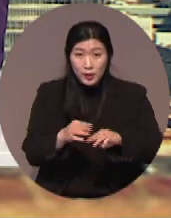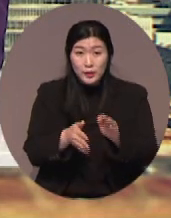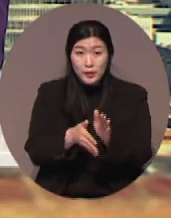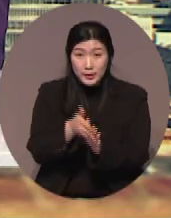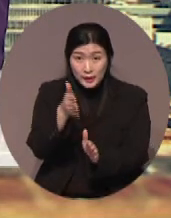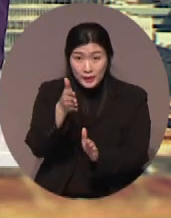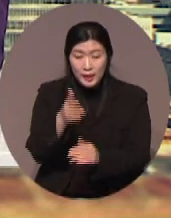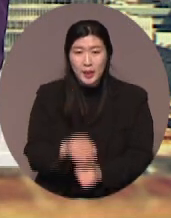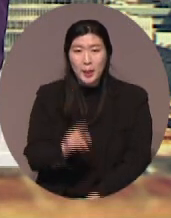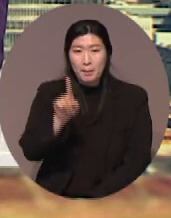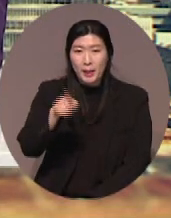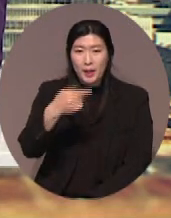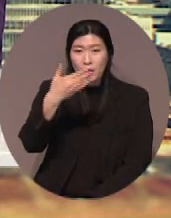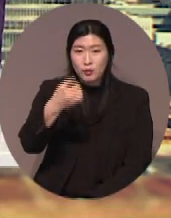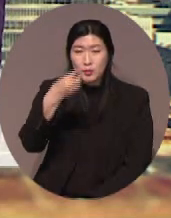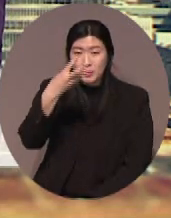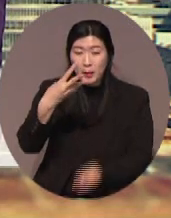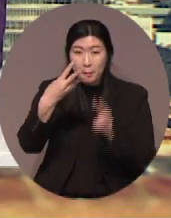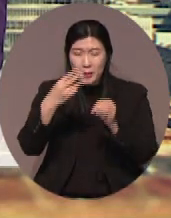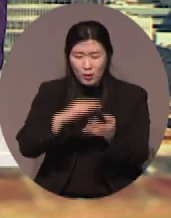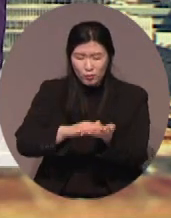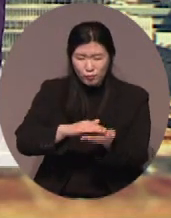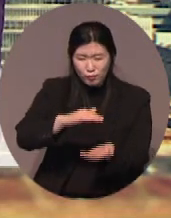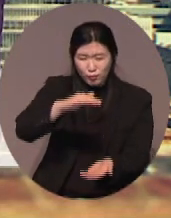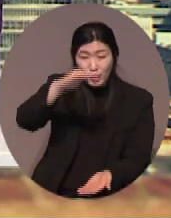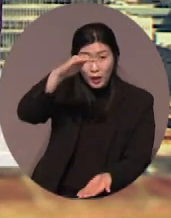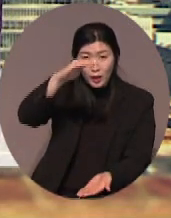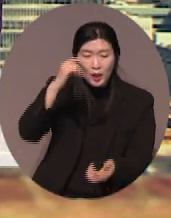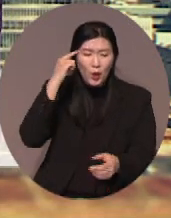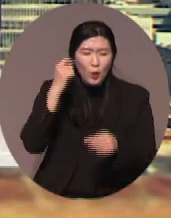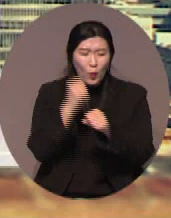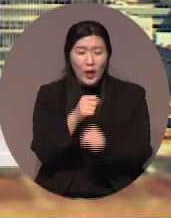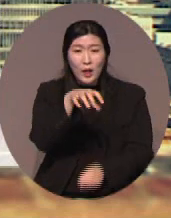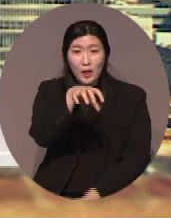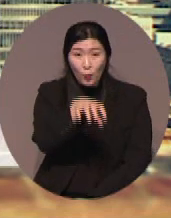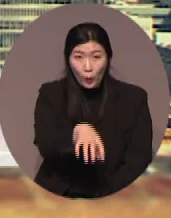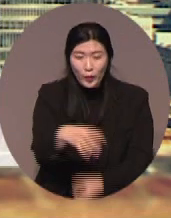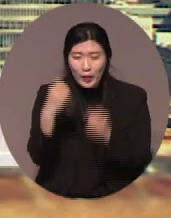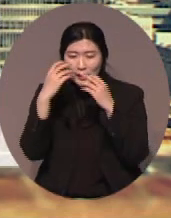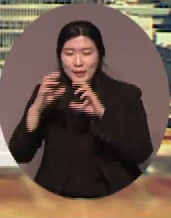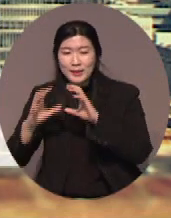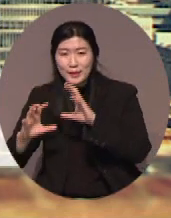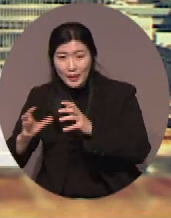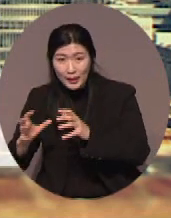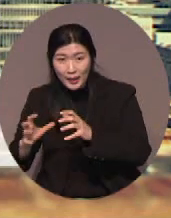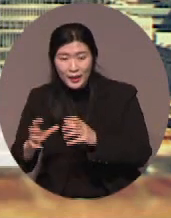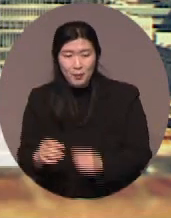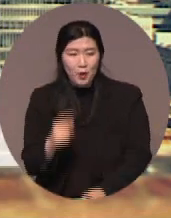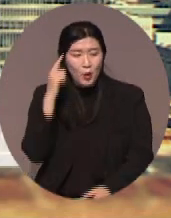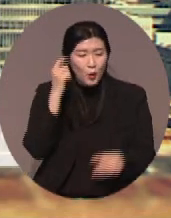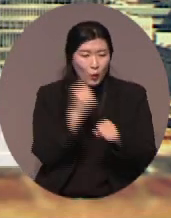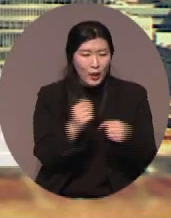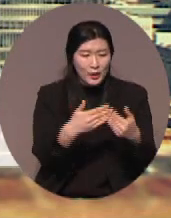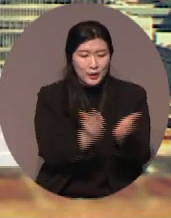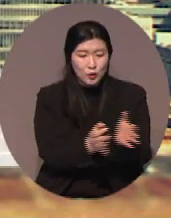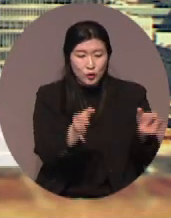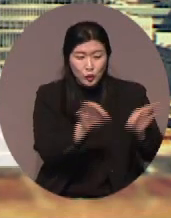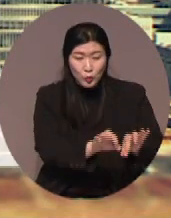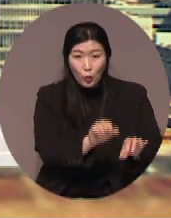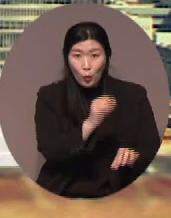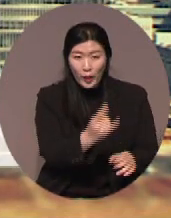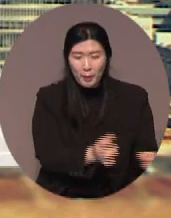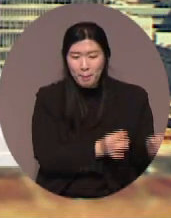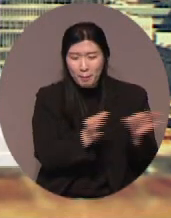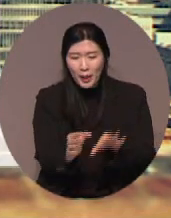랜드마크로 떠오른 193m 높이의 사이언스 콤플렉스는 신세계뿐 아니라 과학기술인공제회 지원금도